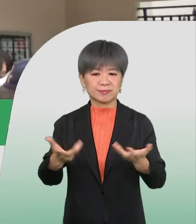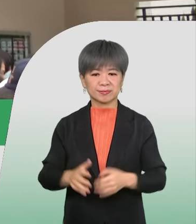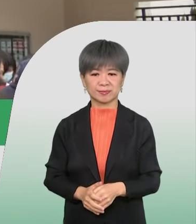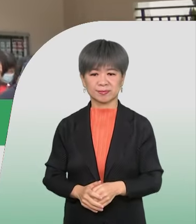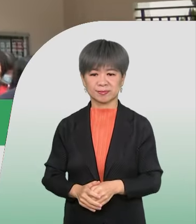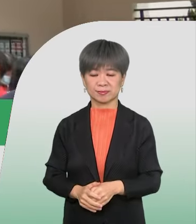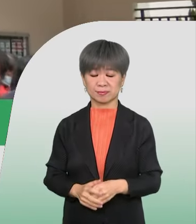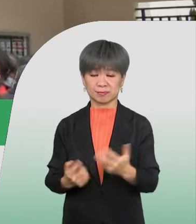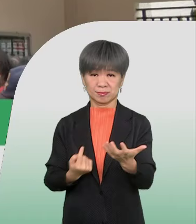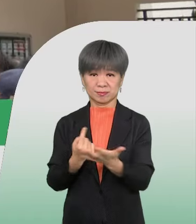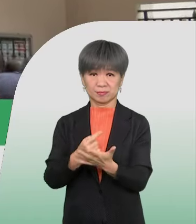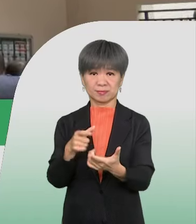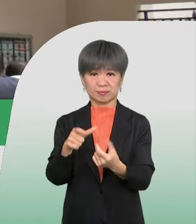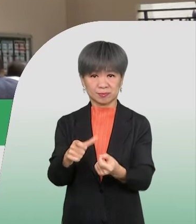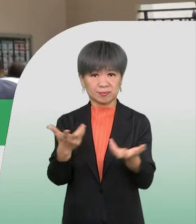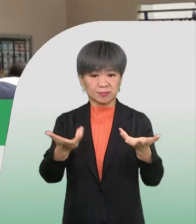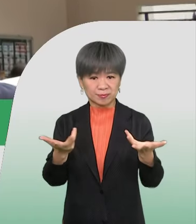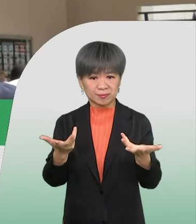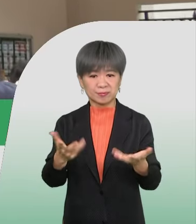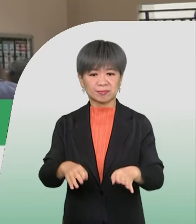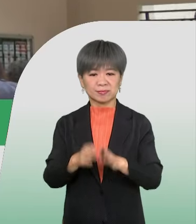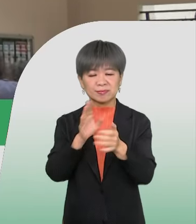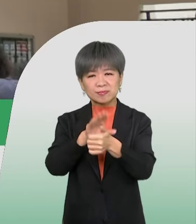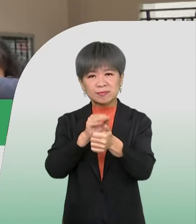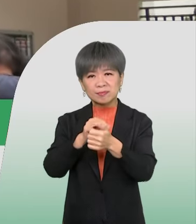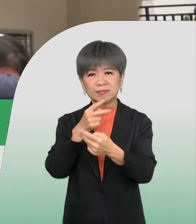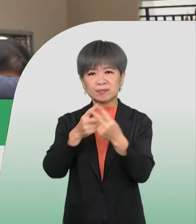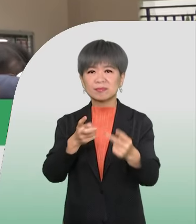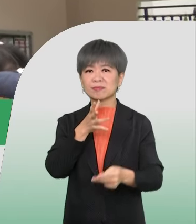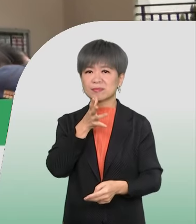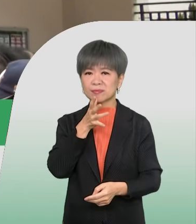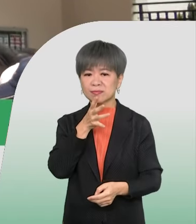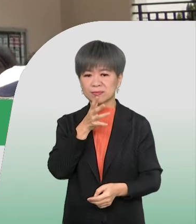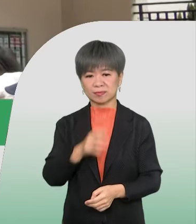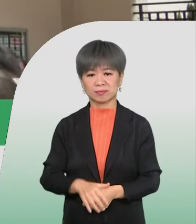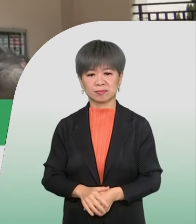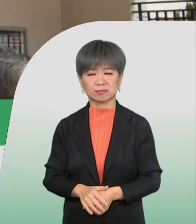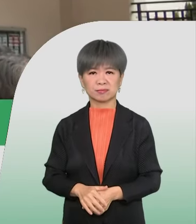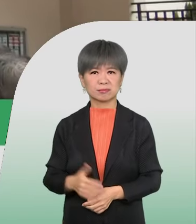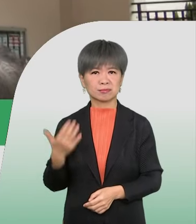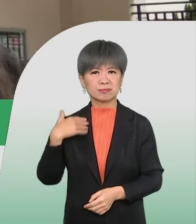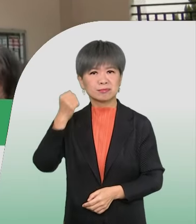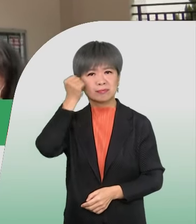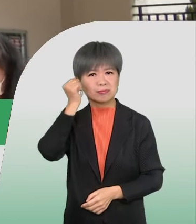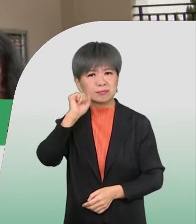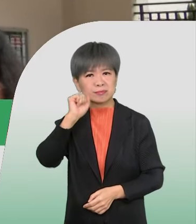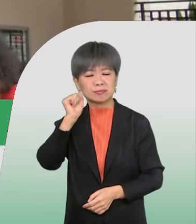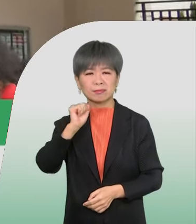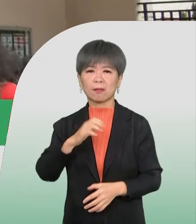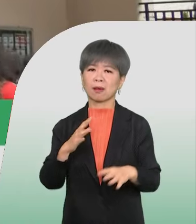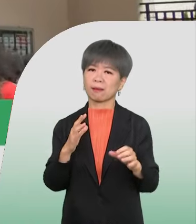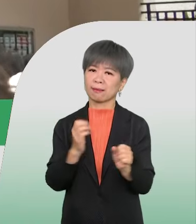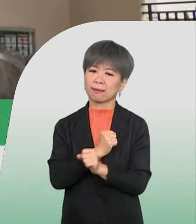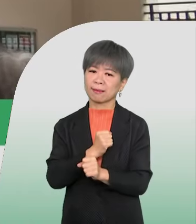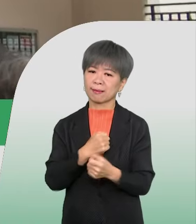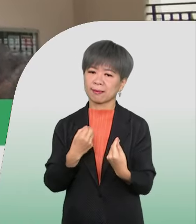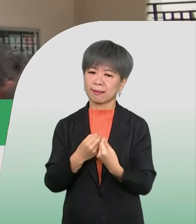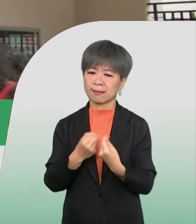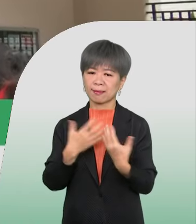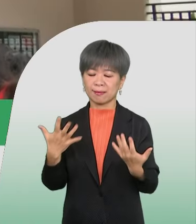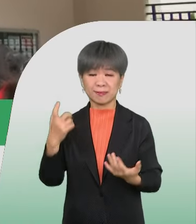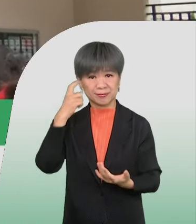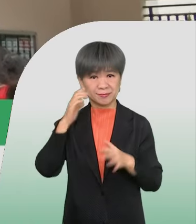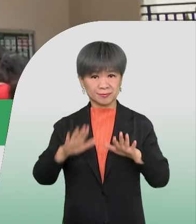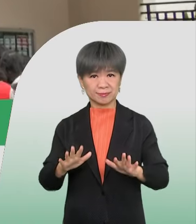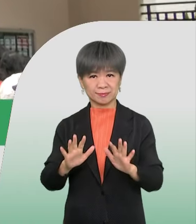参与公众事务，才张开始学讲客家话，当到客家话，安尼就唔记得跌脱咧，唔可以讲。所以讲，我就想讲，安尼啲下